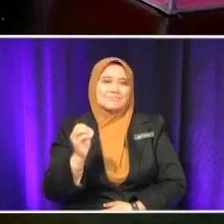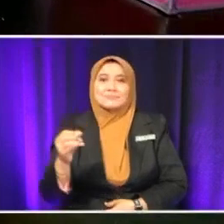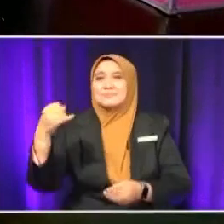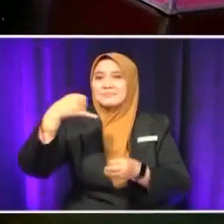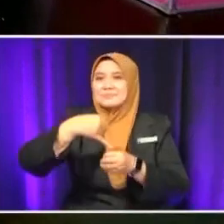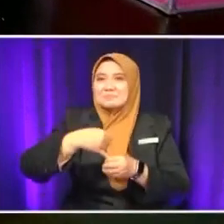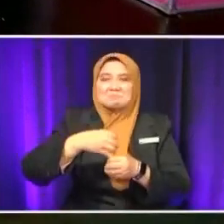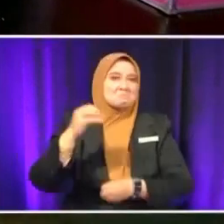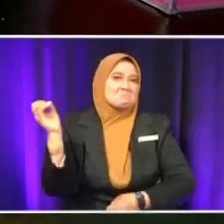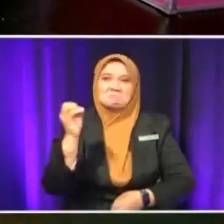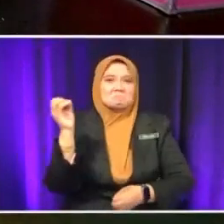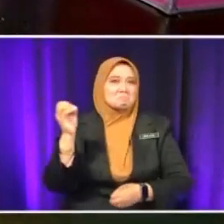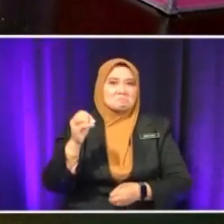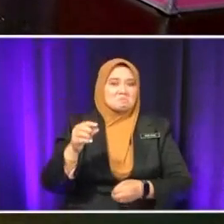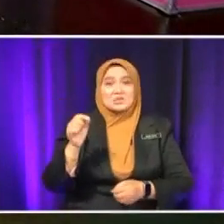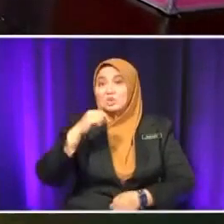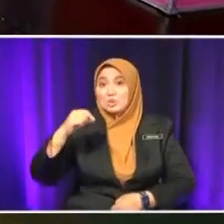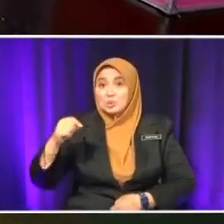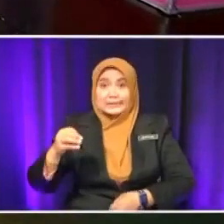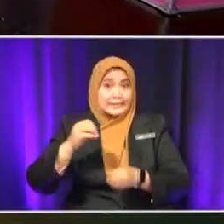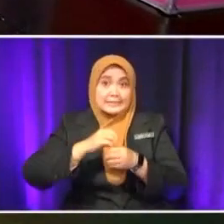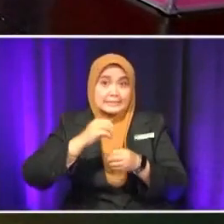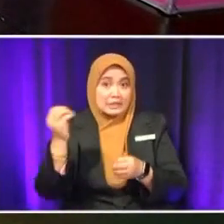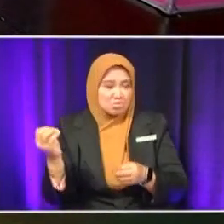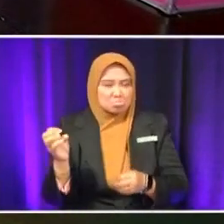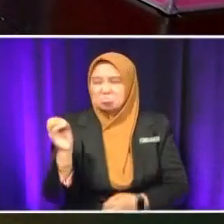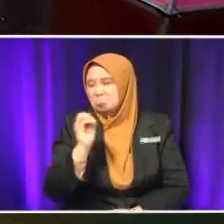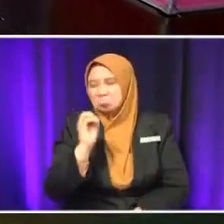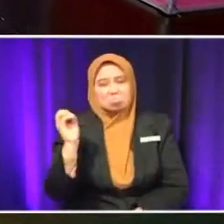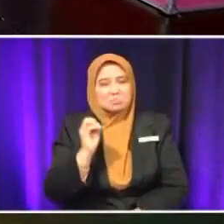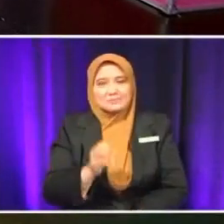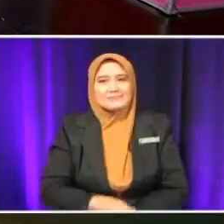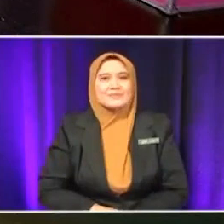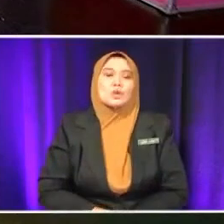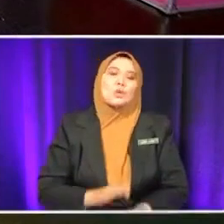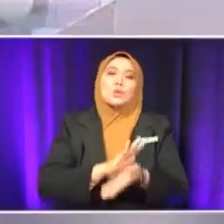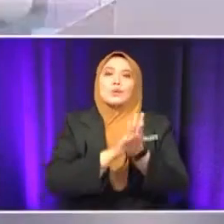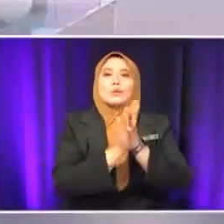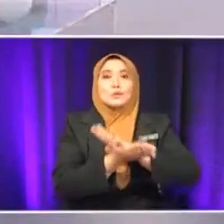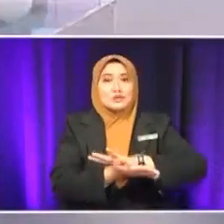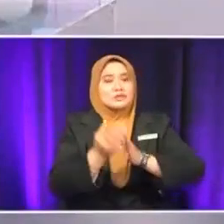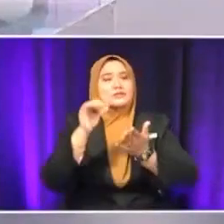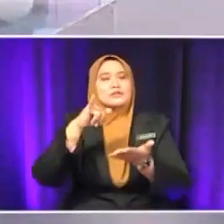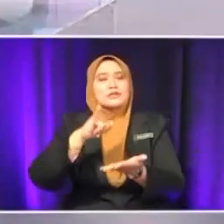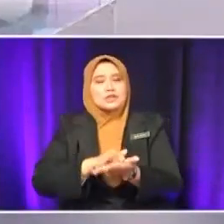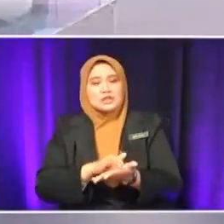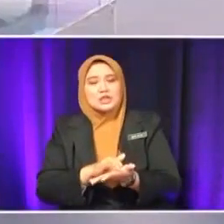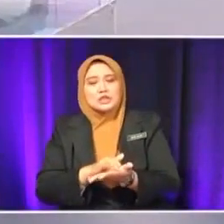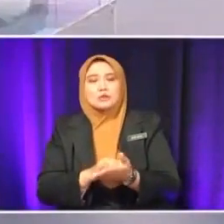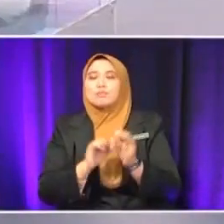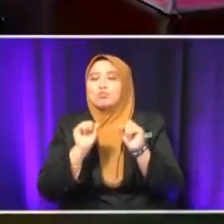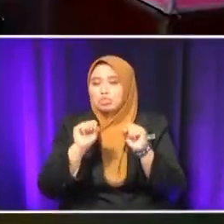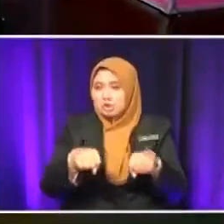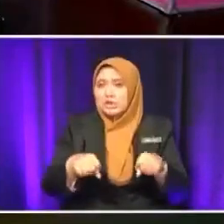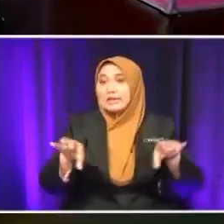Dua. Jawab push. Dua soalan. Hebatnya. So, nampak tak ada in dan out. Bila tak ada in dan out, maknanya kita boleh